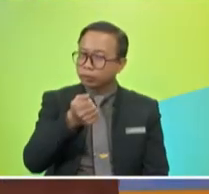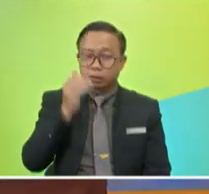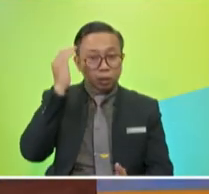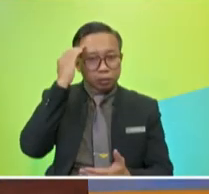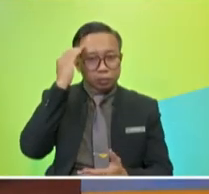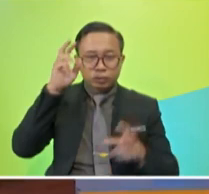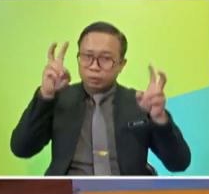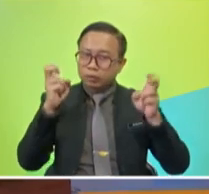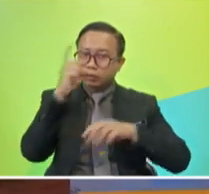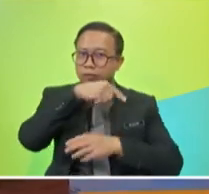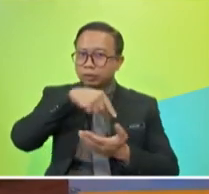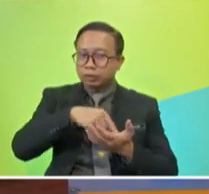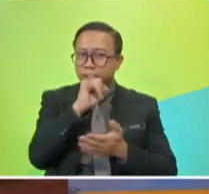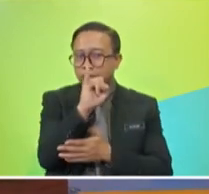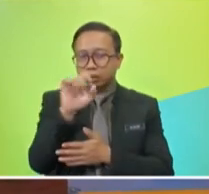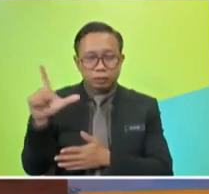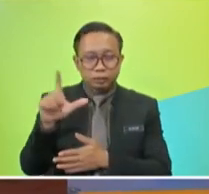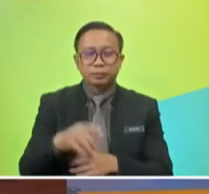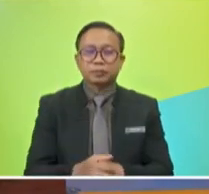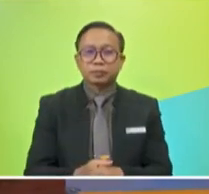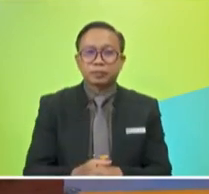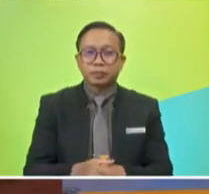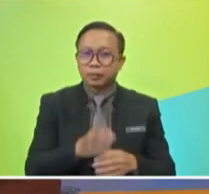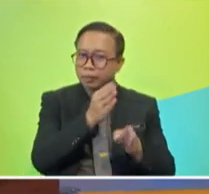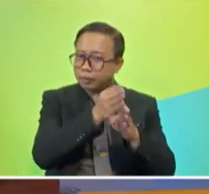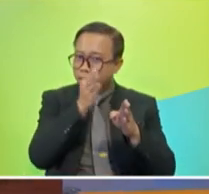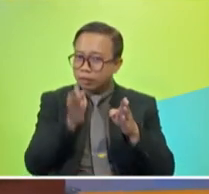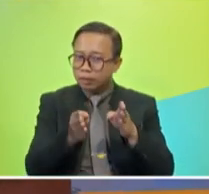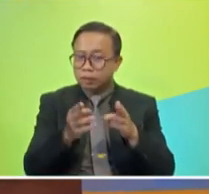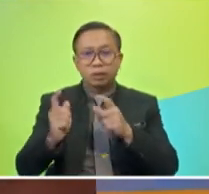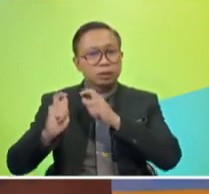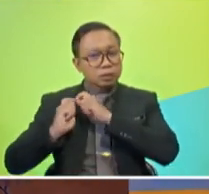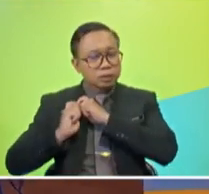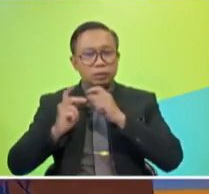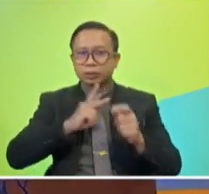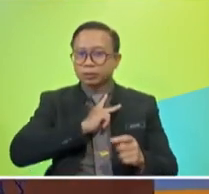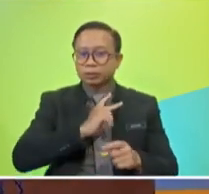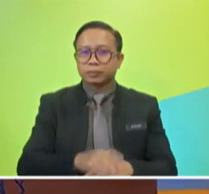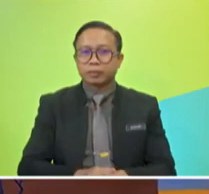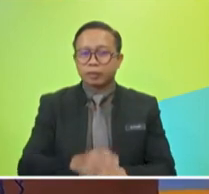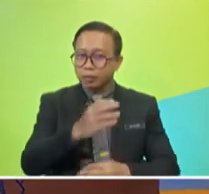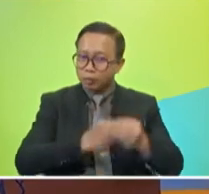hari ini adalah cirengku tanggung jawabku dan